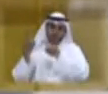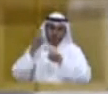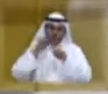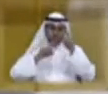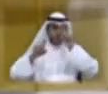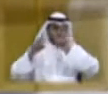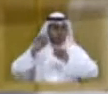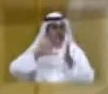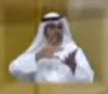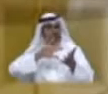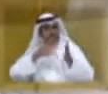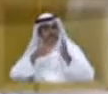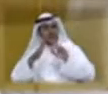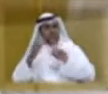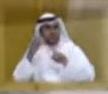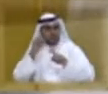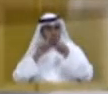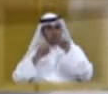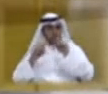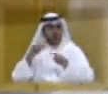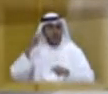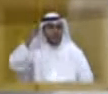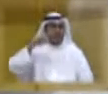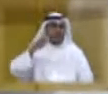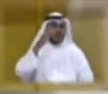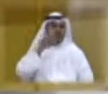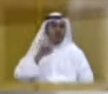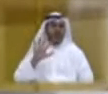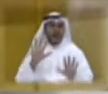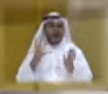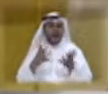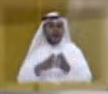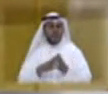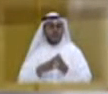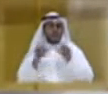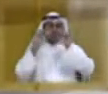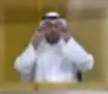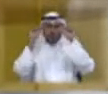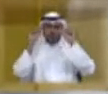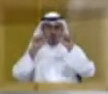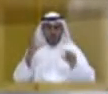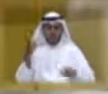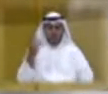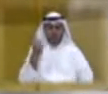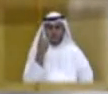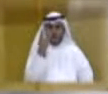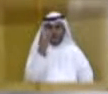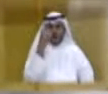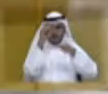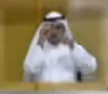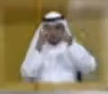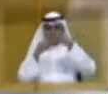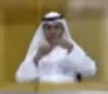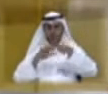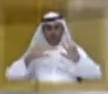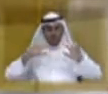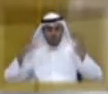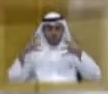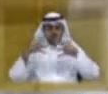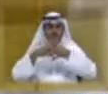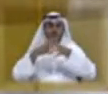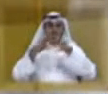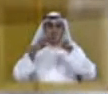يعني بالخطوط العريضة وليس التفاصيل. الخطوط العريضة انه راح يكون 10%، الخطوط العريضة راح تطبق على كل